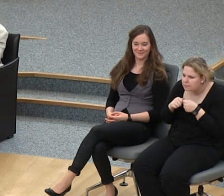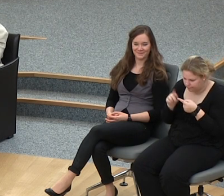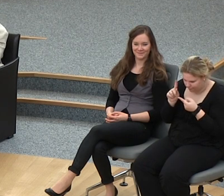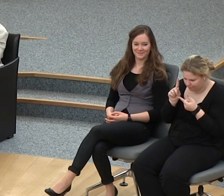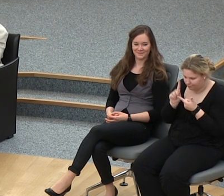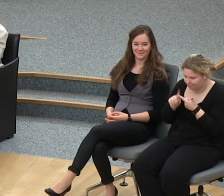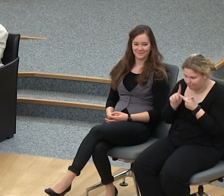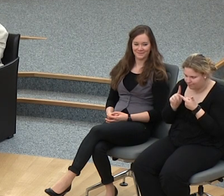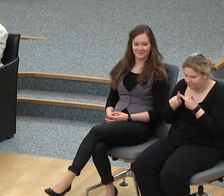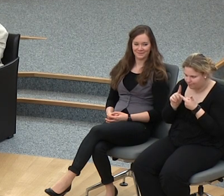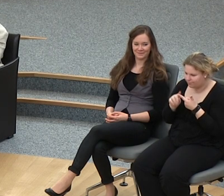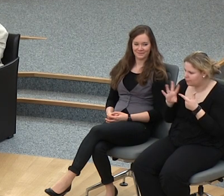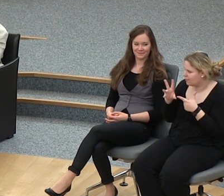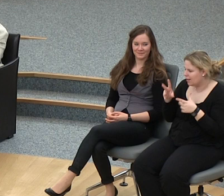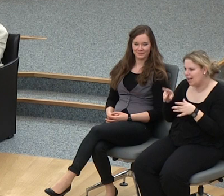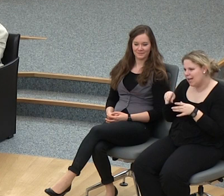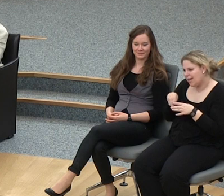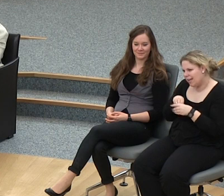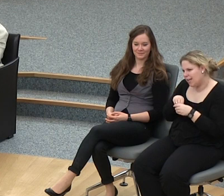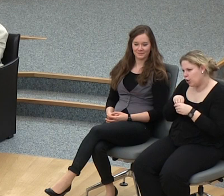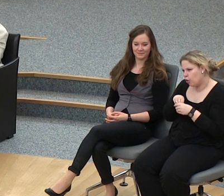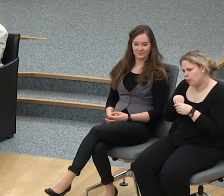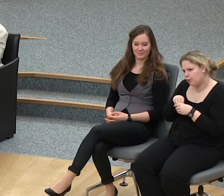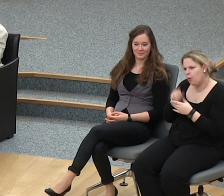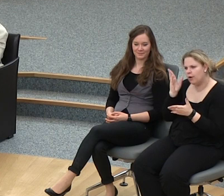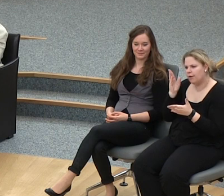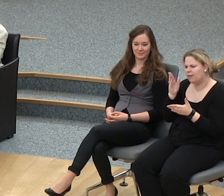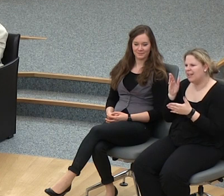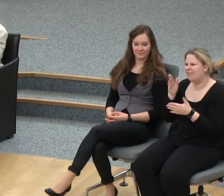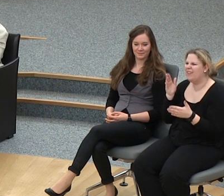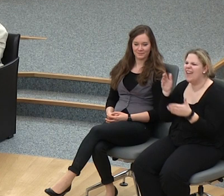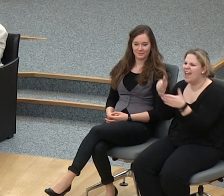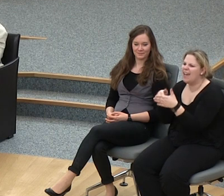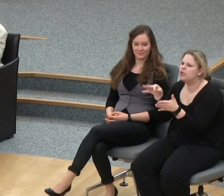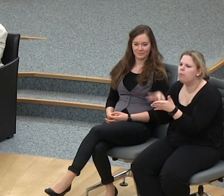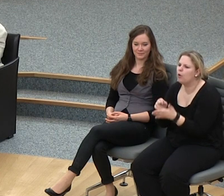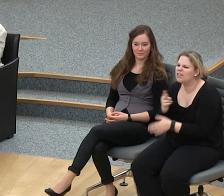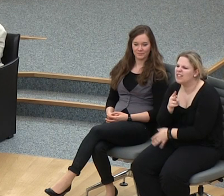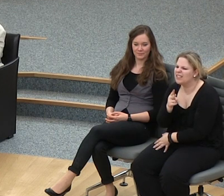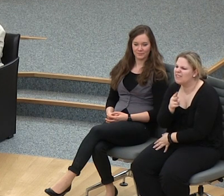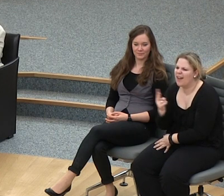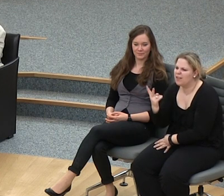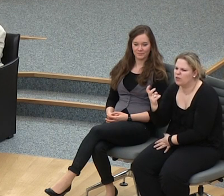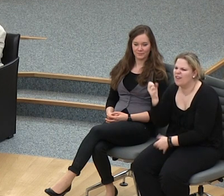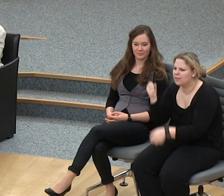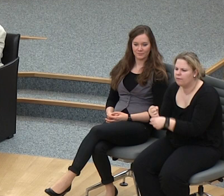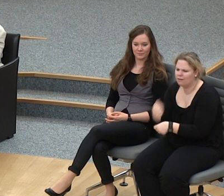Inklusion nicht verbunden mit einem Endpunkt, sondern Inklusion ist eigentlich ein immerwährender